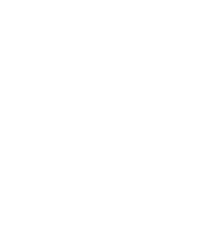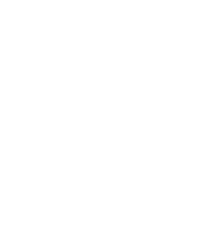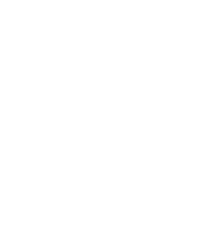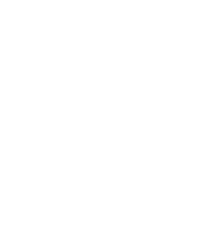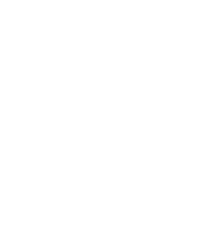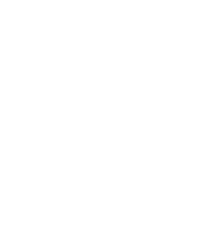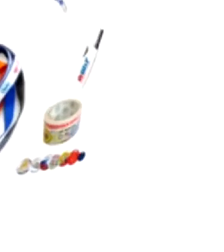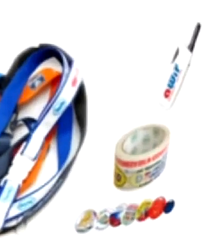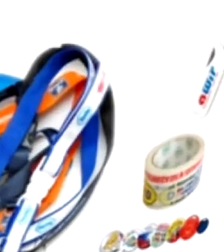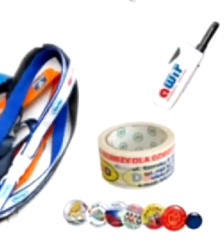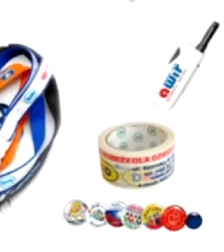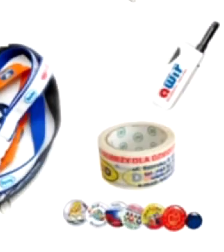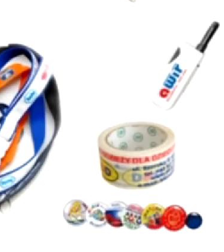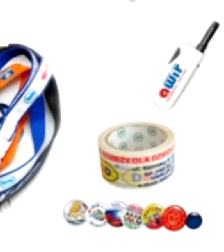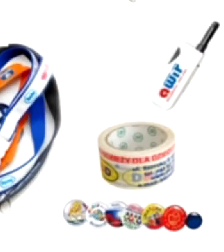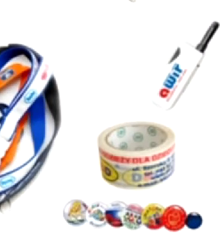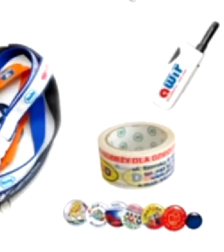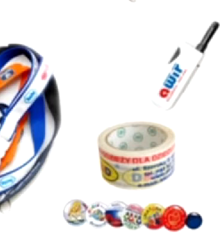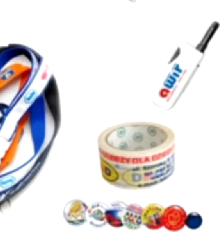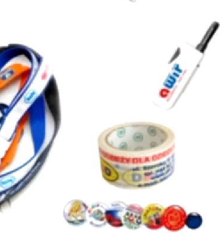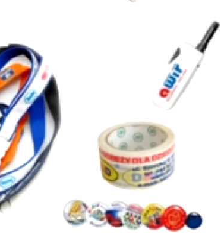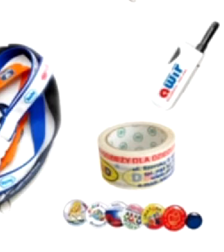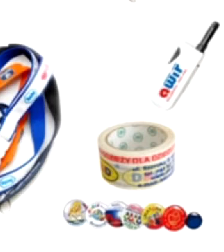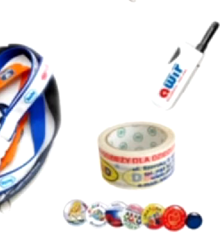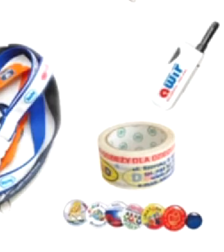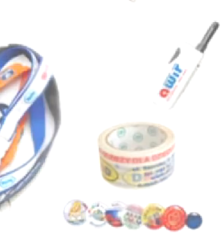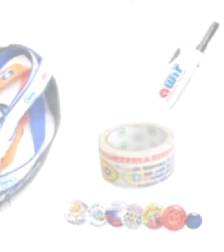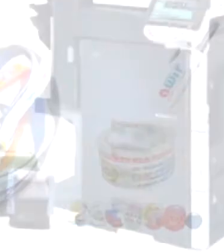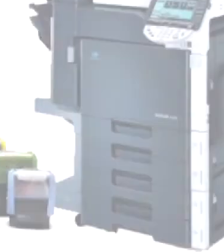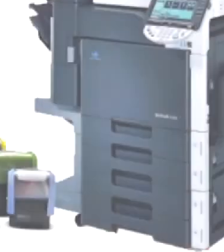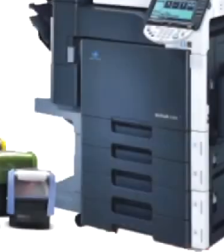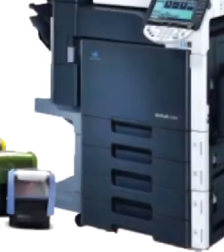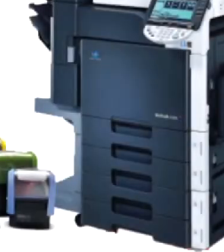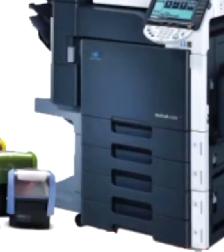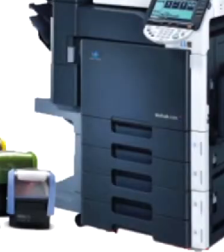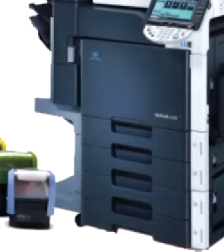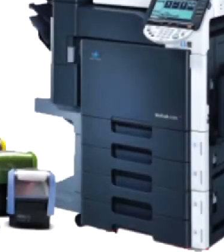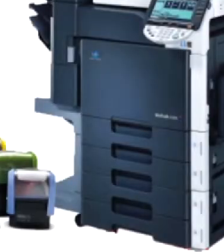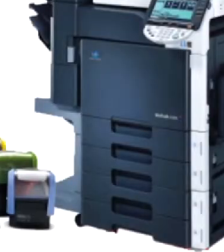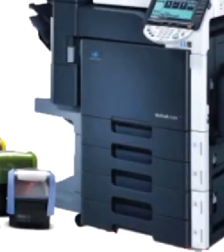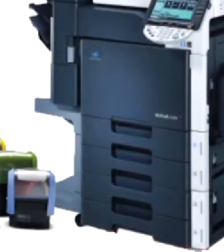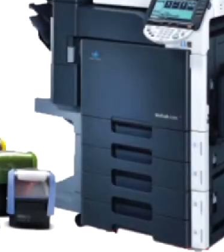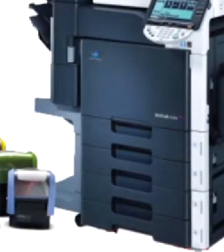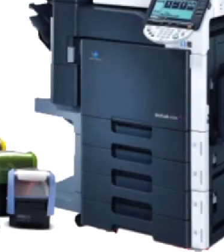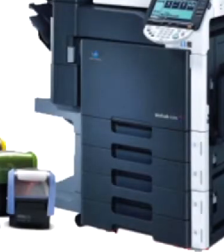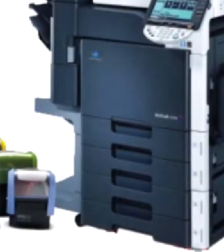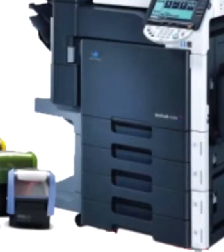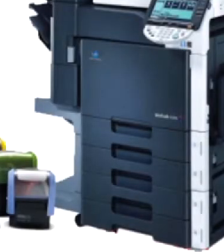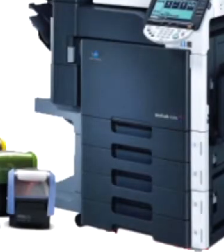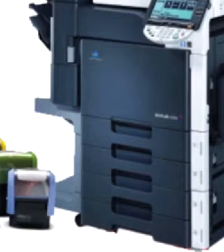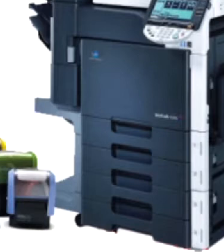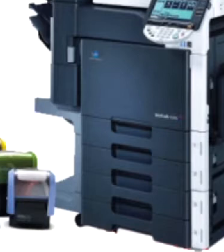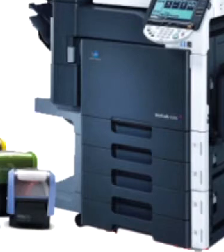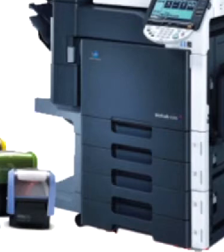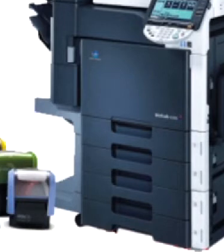Wizytówki, ulotki, plakaty, banery, pieczątki, gadżety reklamowe. Druk, ksero, oprawy prac, skanowanie, laminowanie, faks, VHS na